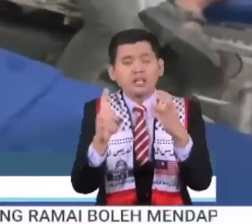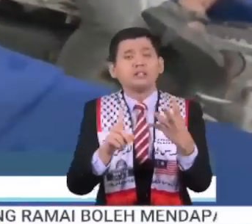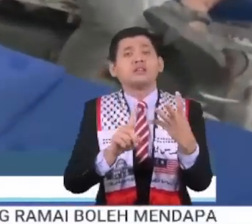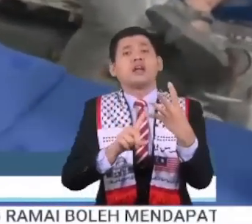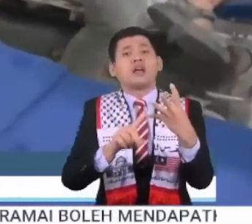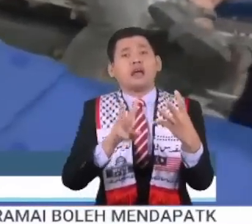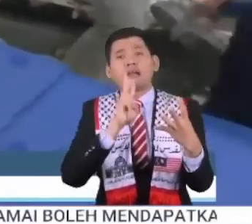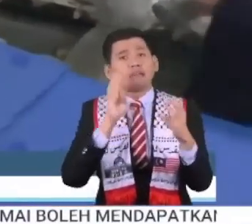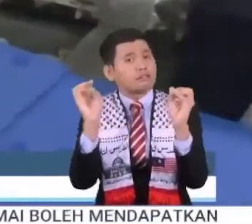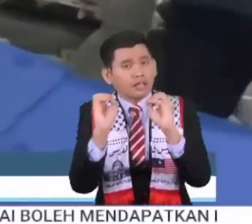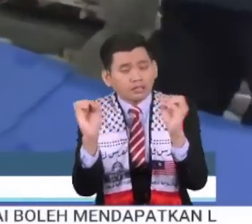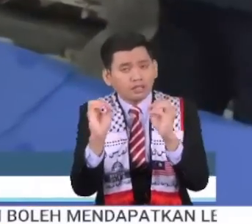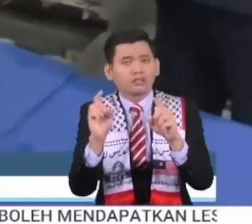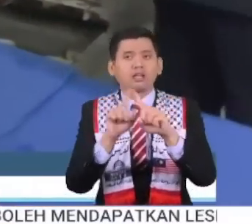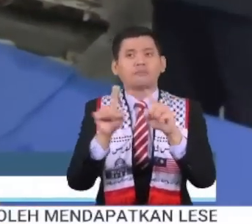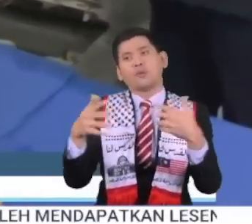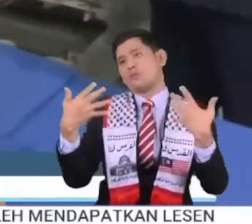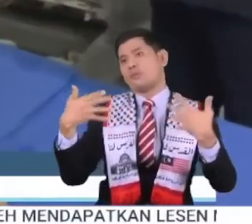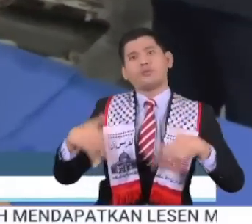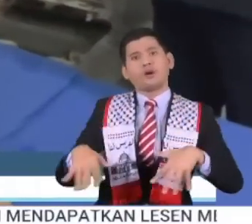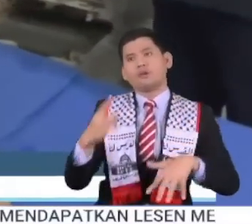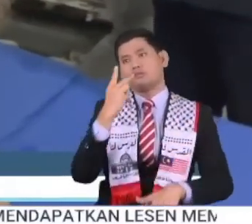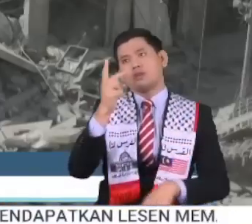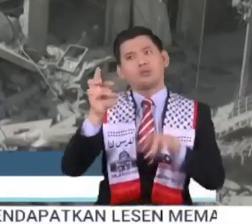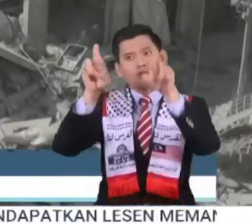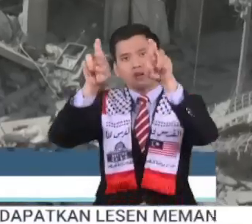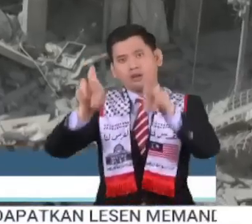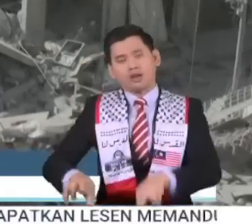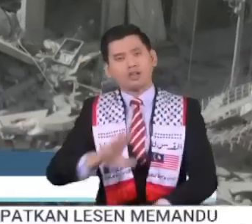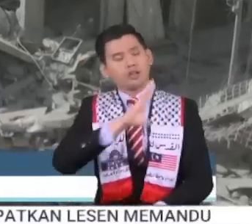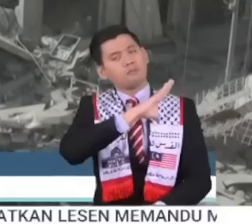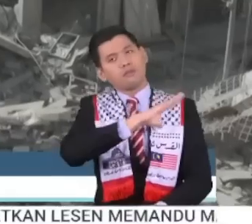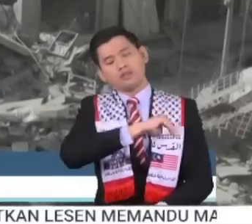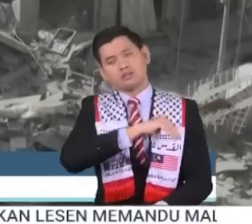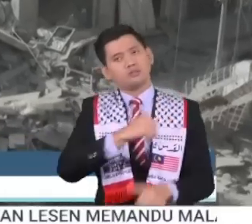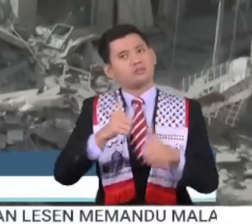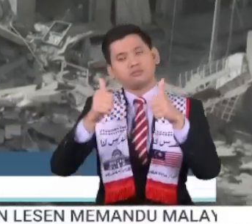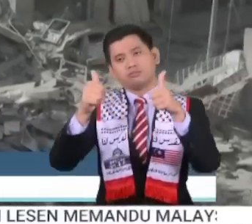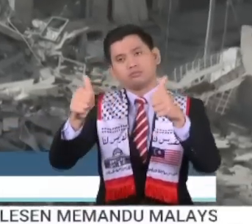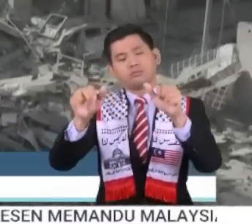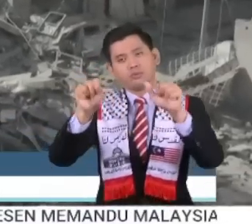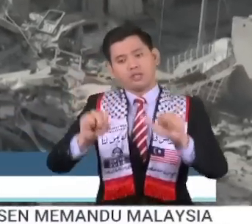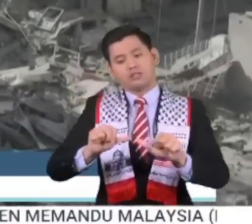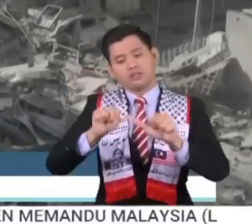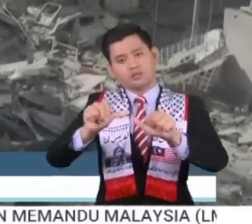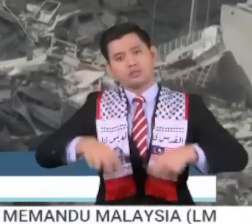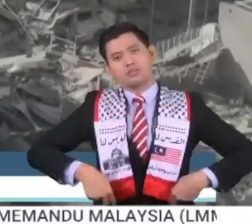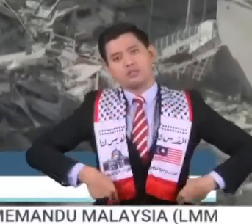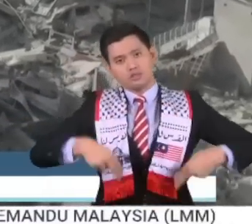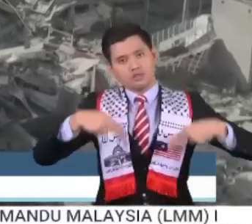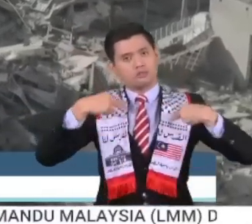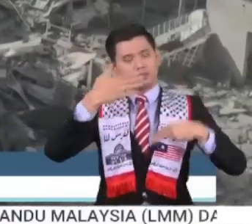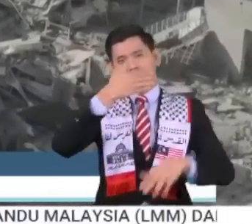dia kagum melihat perjuangan penduduk negara itu meneruskan kelangsungan kehidupan.